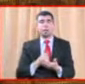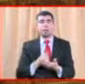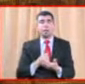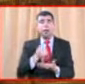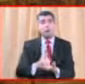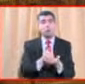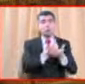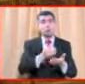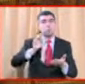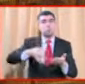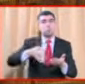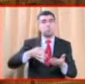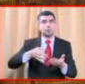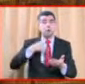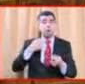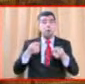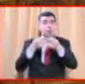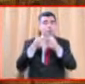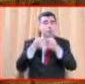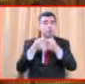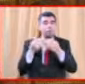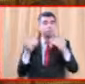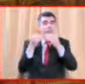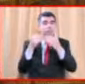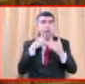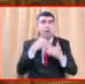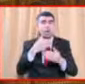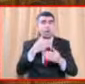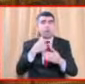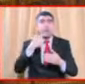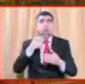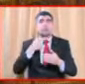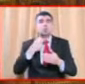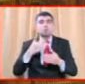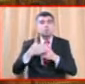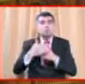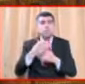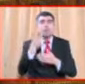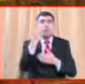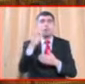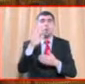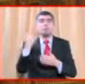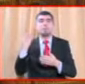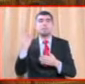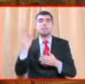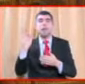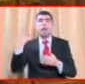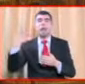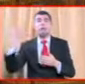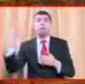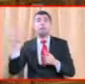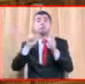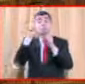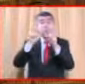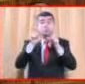إلا أنه بالمقابل وكما تعلمون سيد الوزير، فإن إقليم دريوش ذو 250 ألف نسمة، وبناء على الفيضانات التي